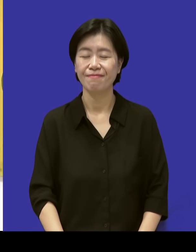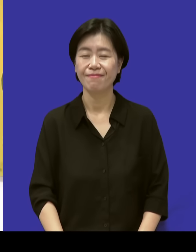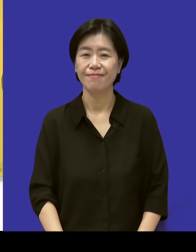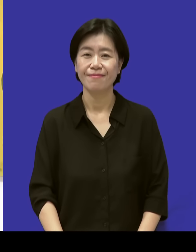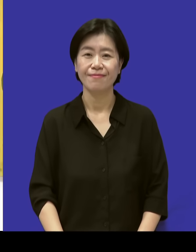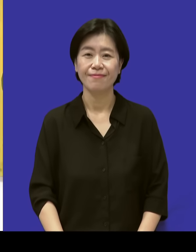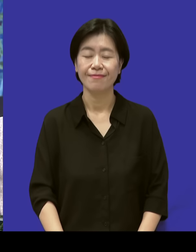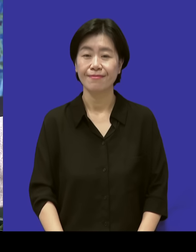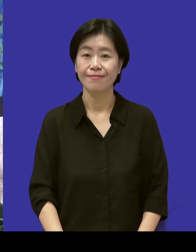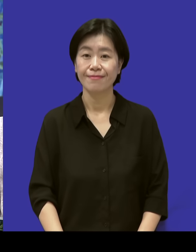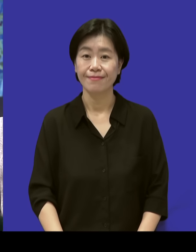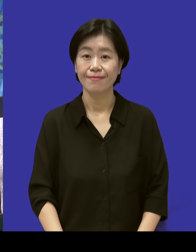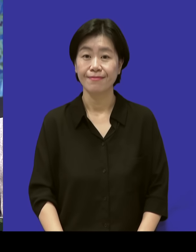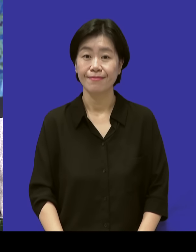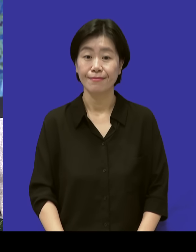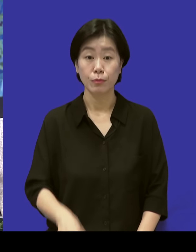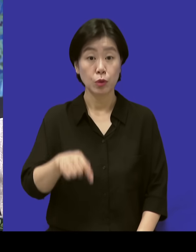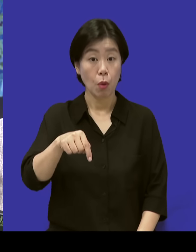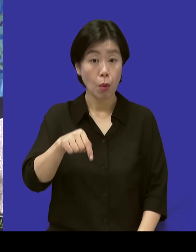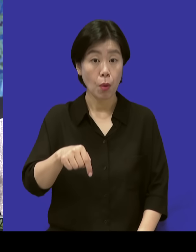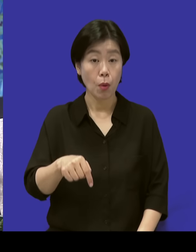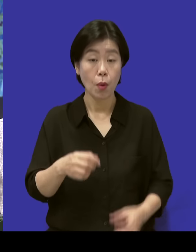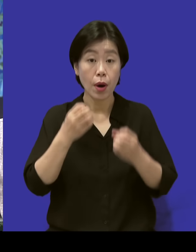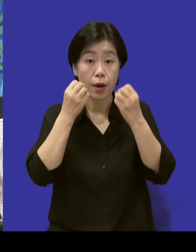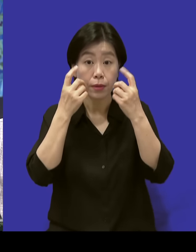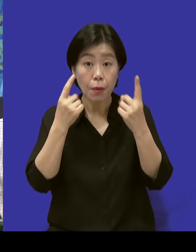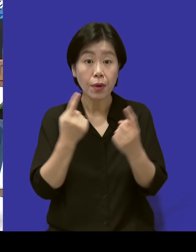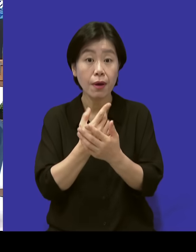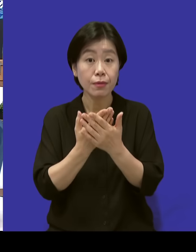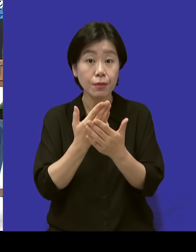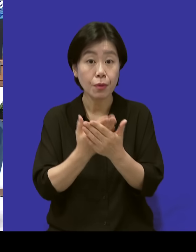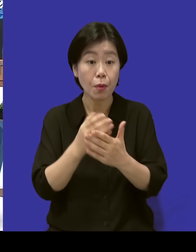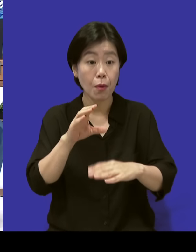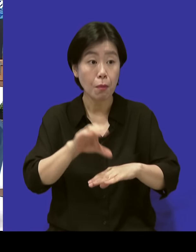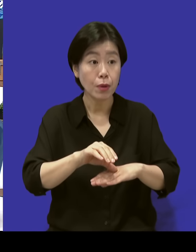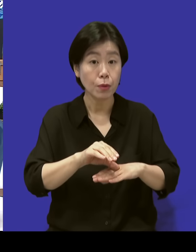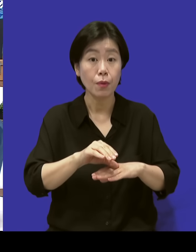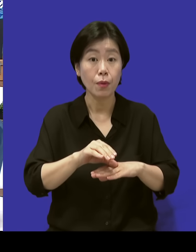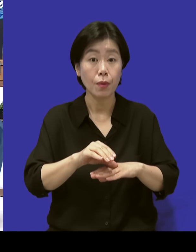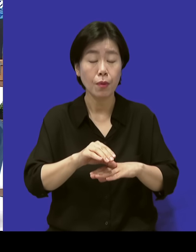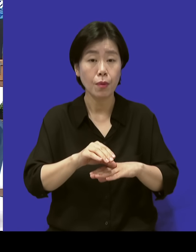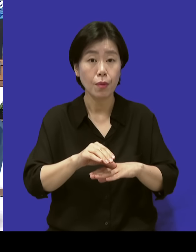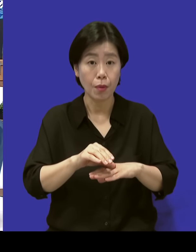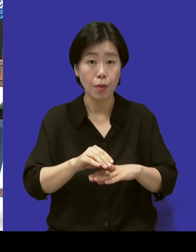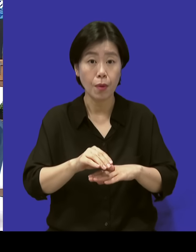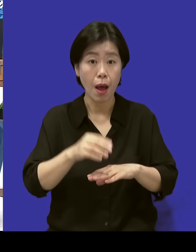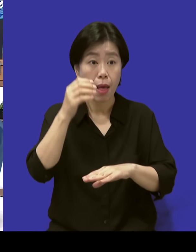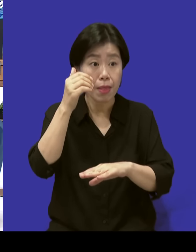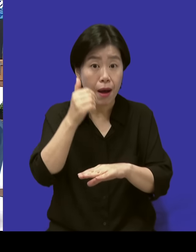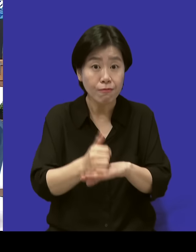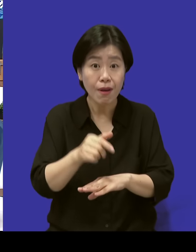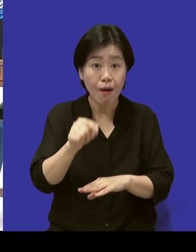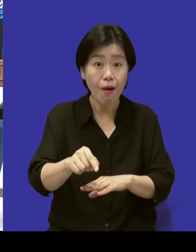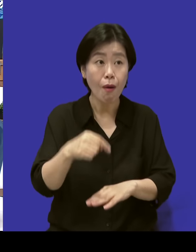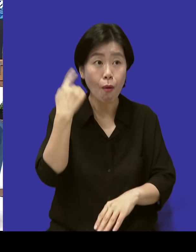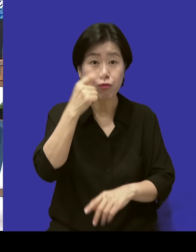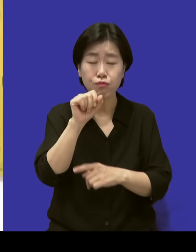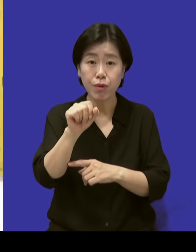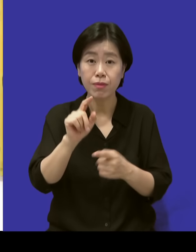맞습니다. 새롭게 하셔서 이거 보면 뭐라 그러실까? 이거 보고도 분명히 이제 눈에 나오실 수도 있는 큰 영향이 되겠죠. 네.